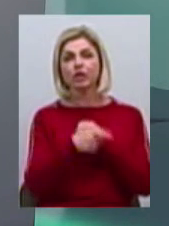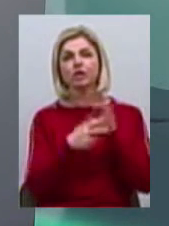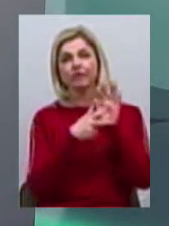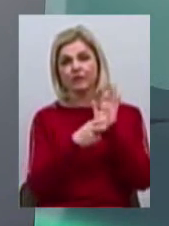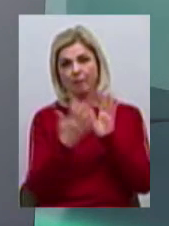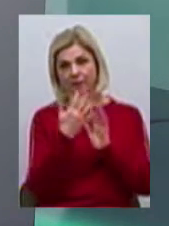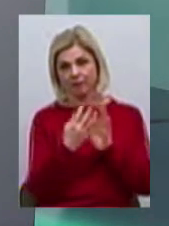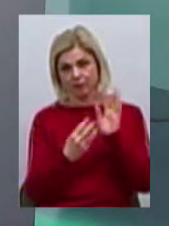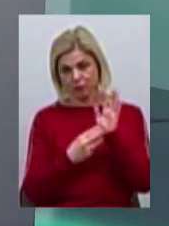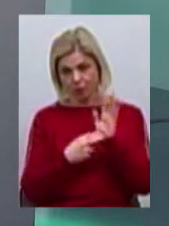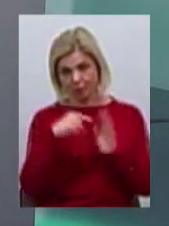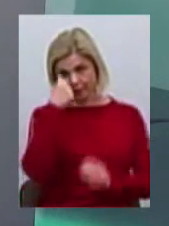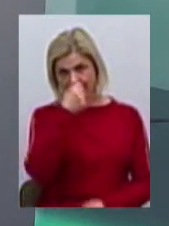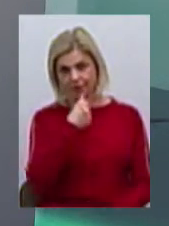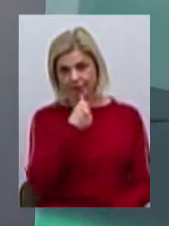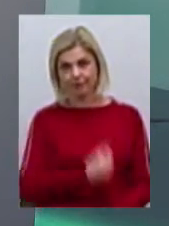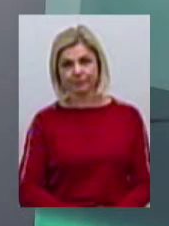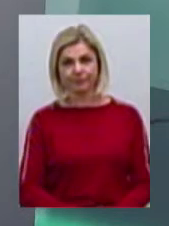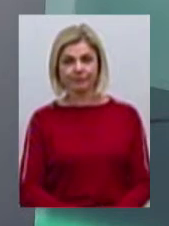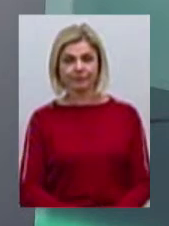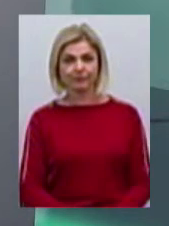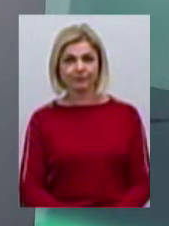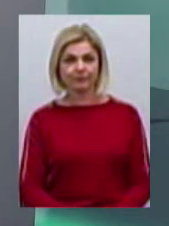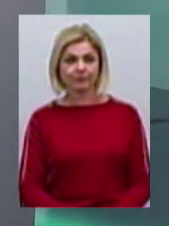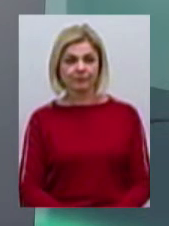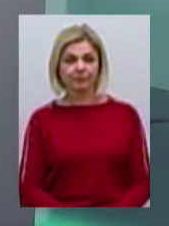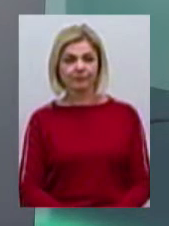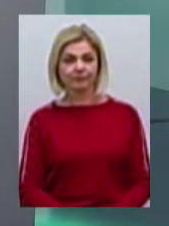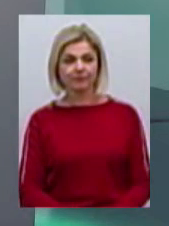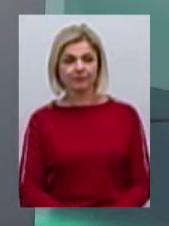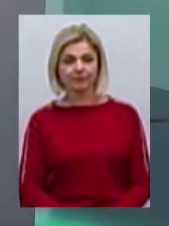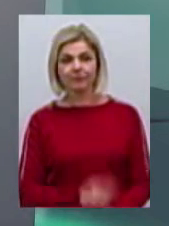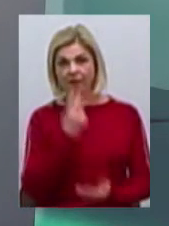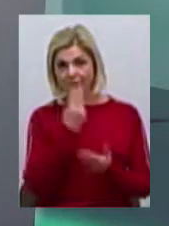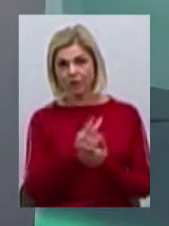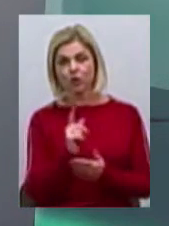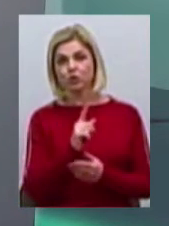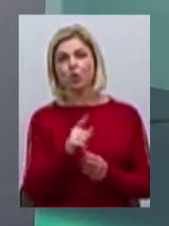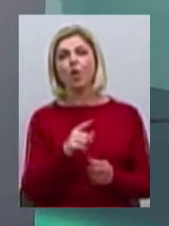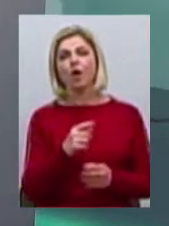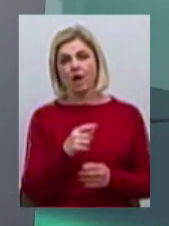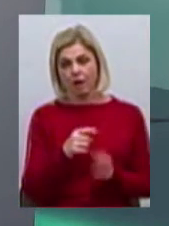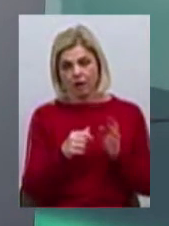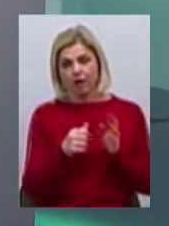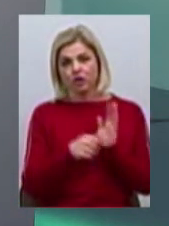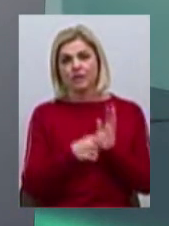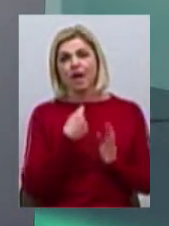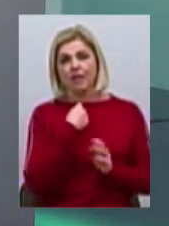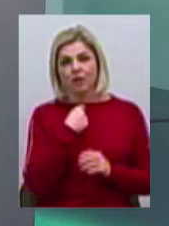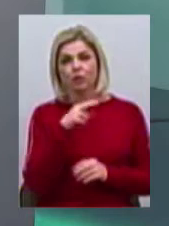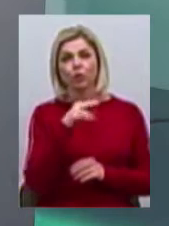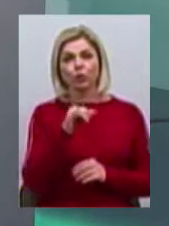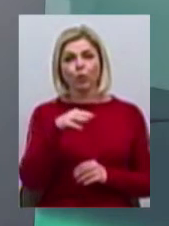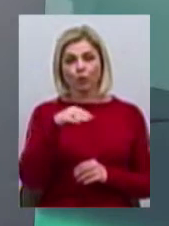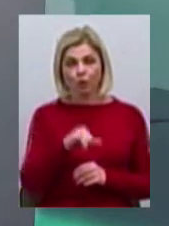1857 рік. Тобто ми бачимо, що тут вибори гласних в Думу, в магістрат, в